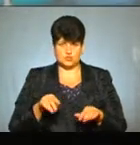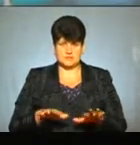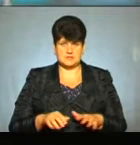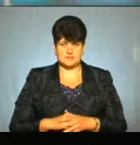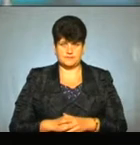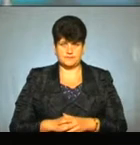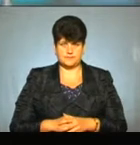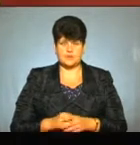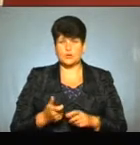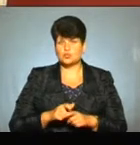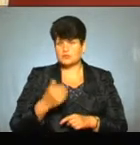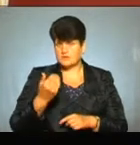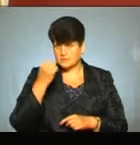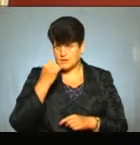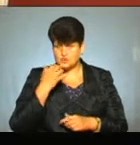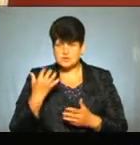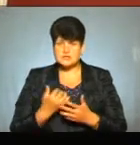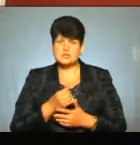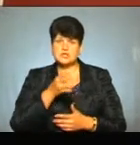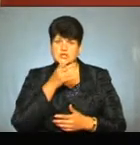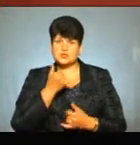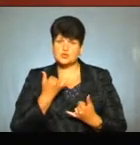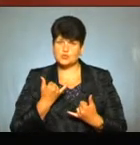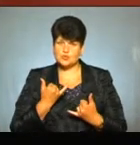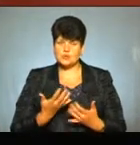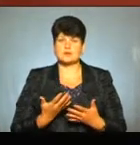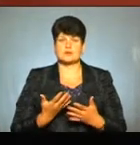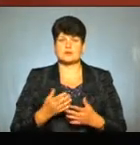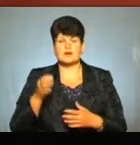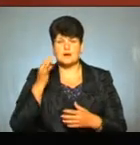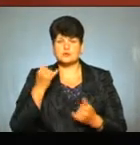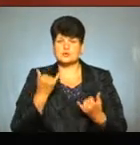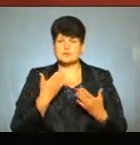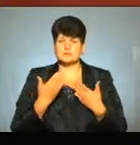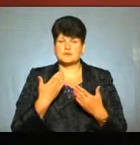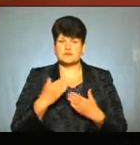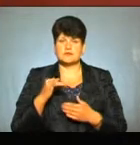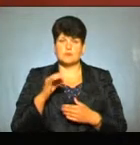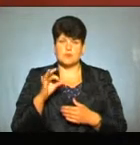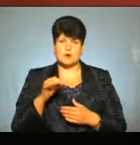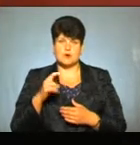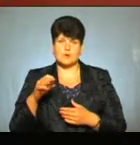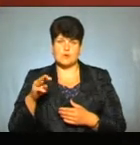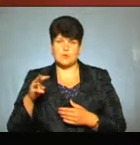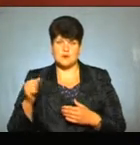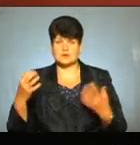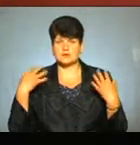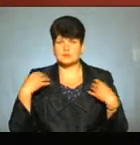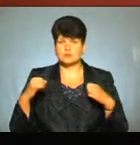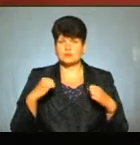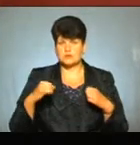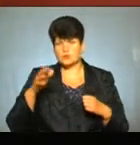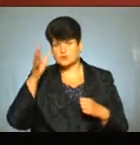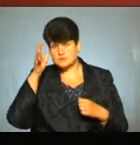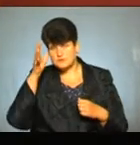місці. Так. Що ж, дуже вам дякую, що знайшли сьогодні час для нас. Нагадуємо, сьогодні спілкувалися із Ольгою Хомою, начальницею